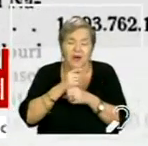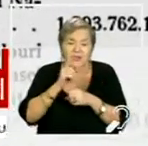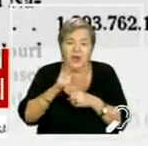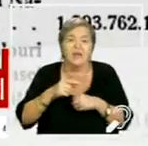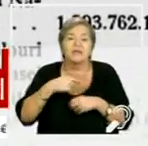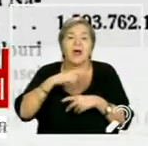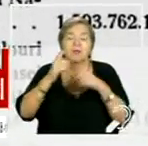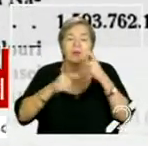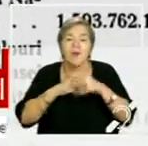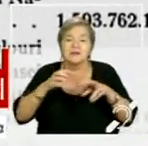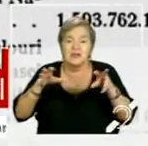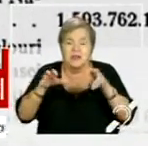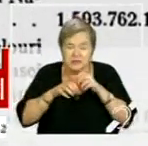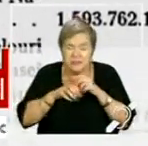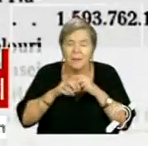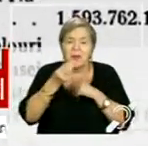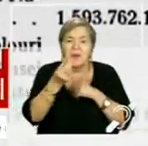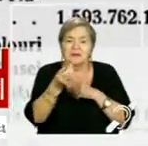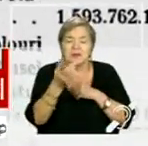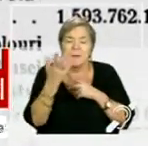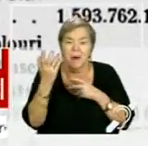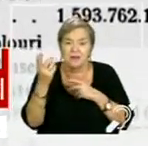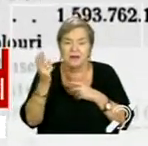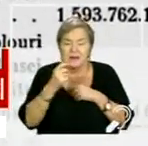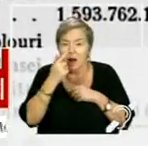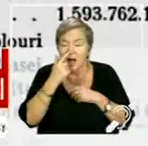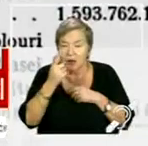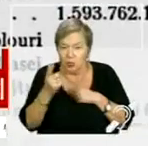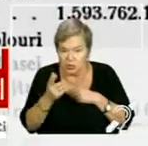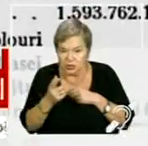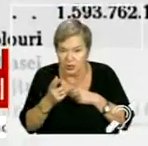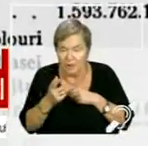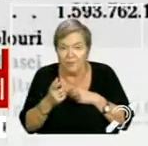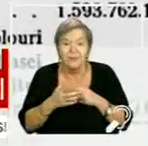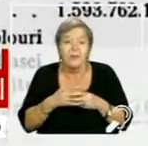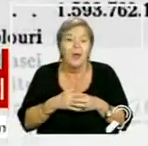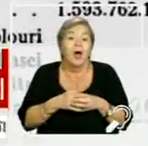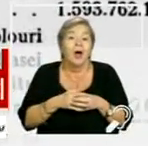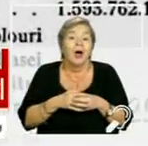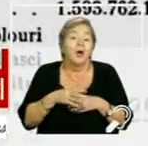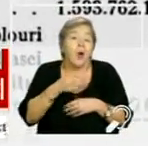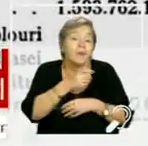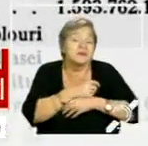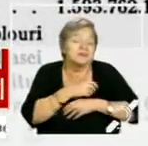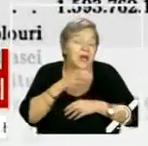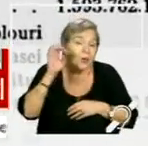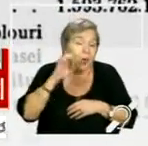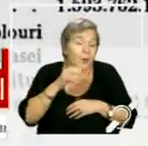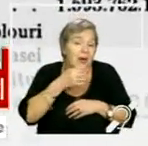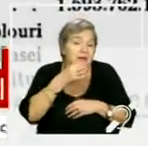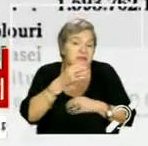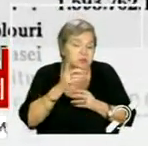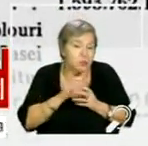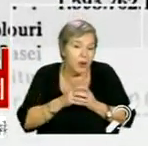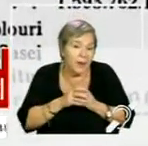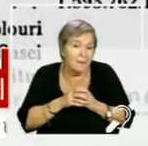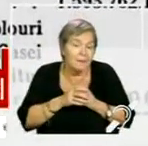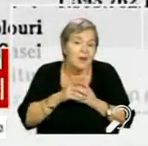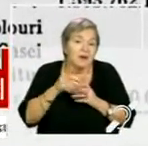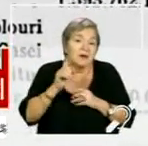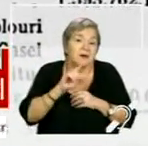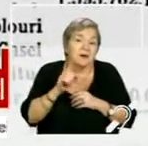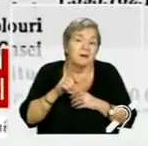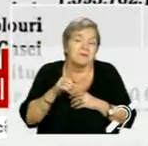are această creanță de încasat. Pe de altă parte, din perspectiva poziției Comisiei Europene, aș putea spune că aceasta nu a fost